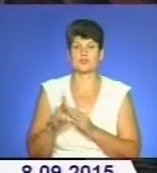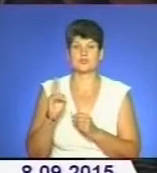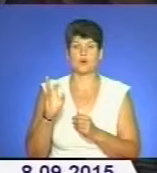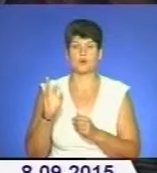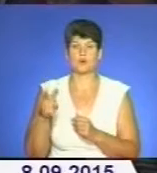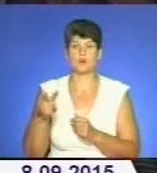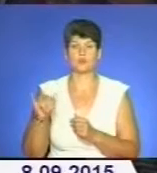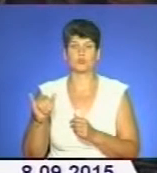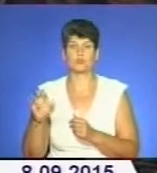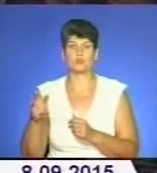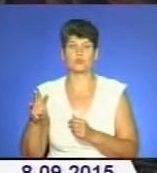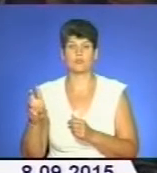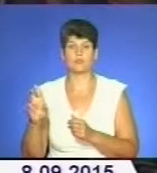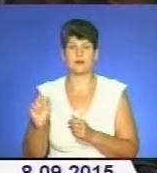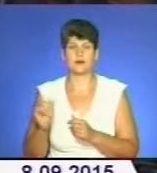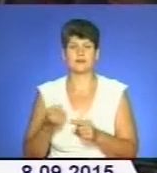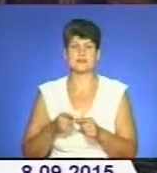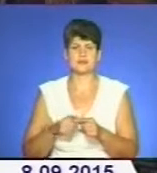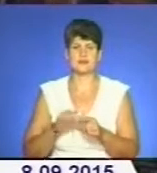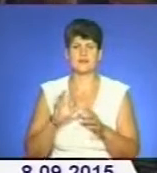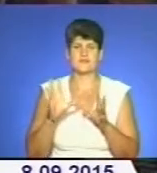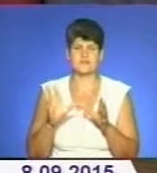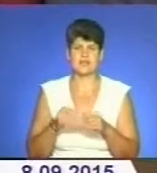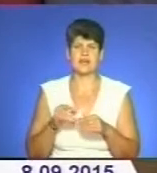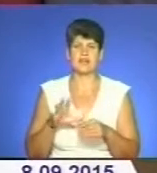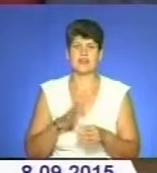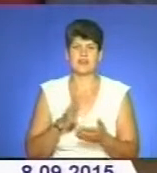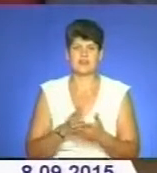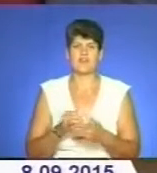собі робив це, але це все шкідливо для здоров'я. І